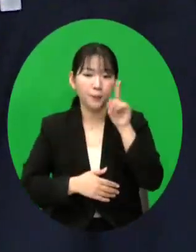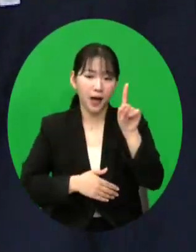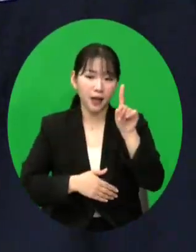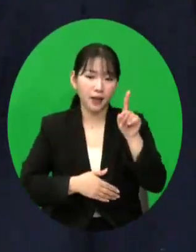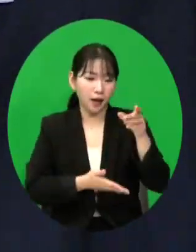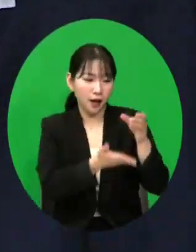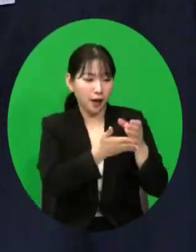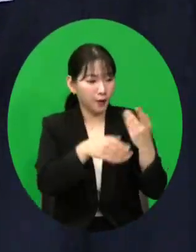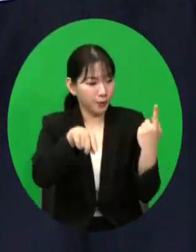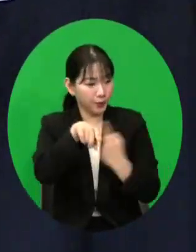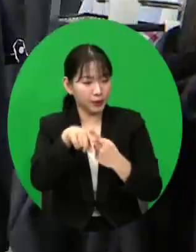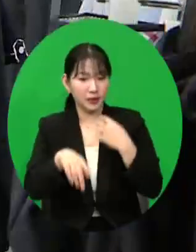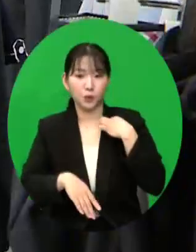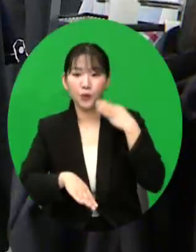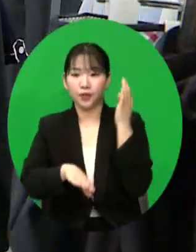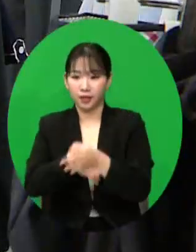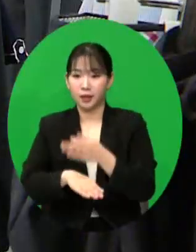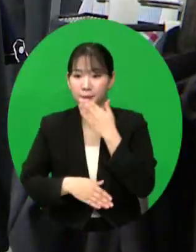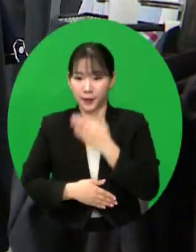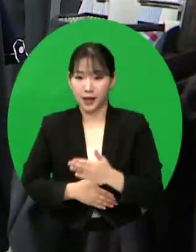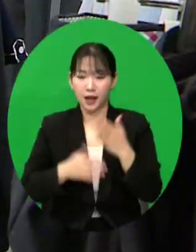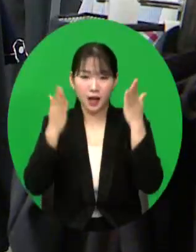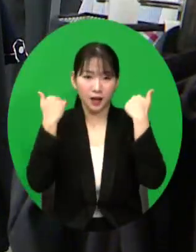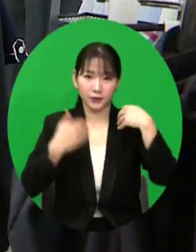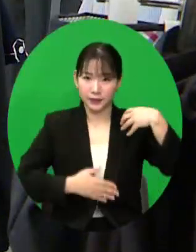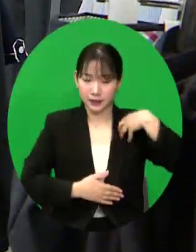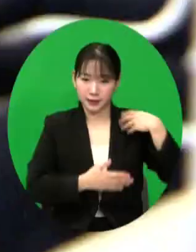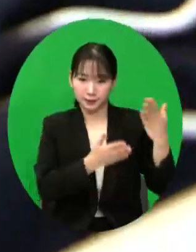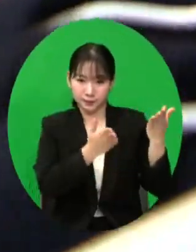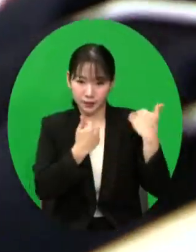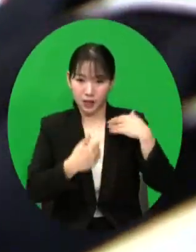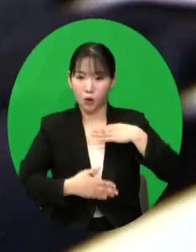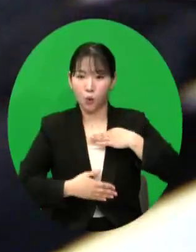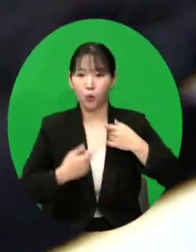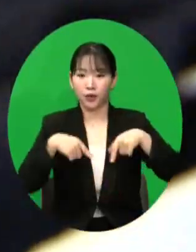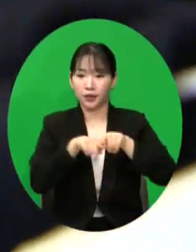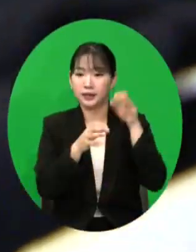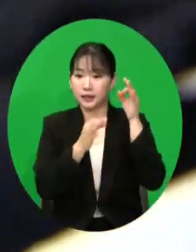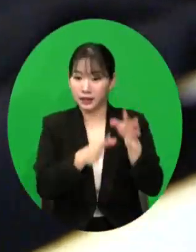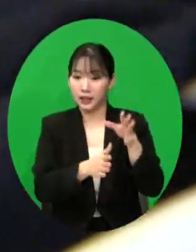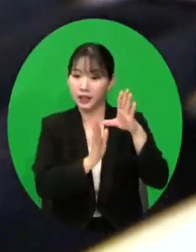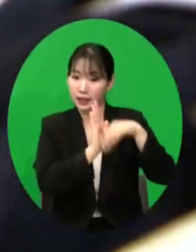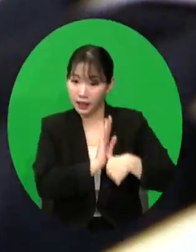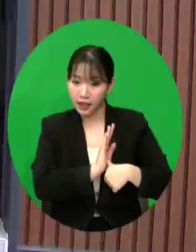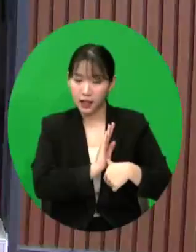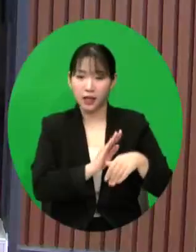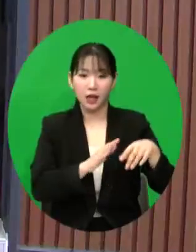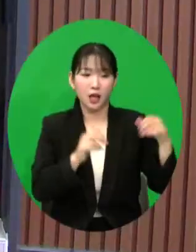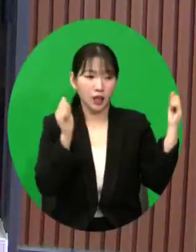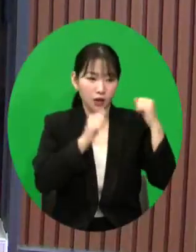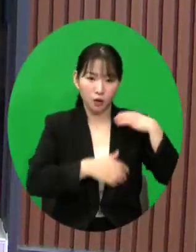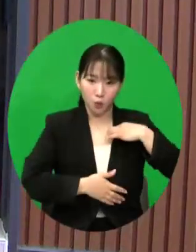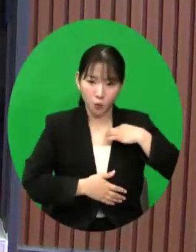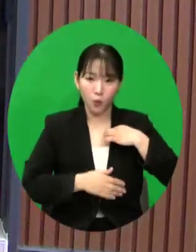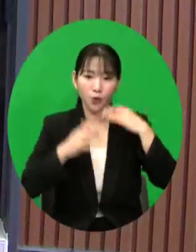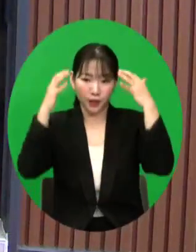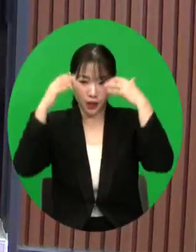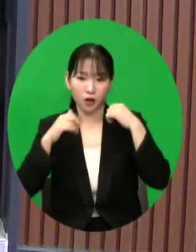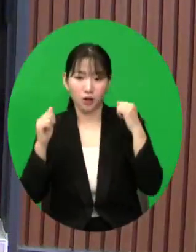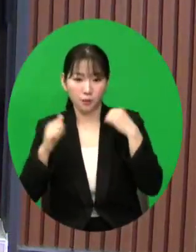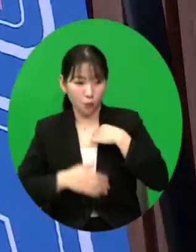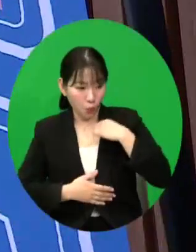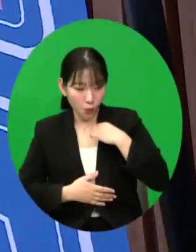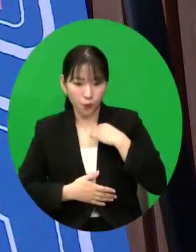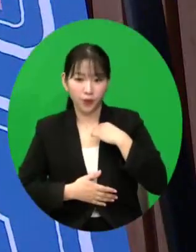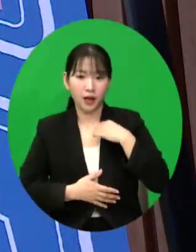값으로 옷을 살 수 있습니다. 학교가 주관하는 교복 공동구매 시 동복과 하복 모두 6벌에 20만